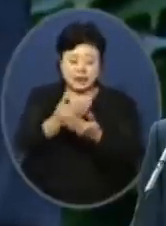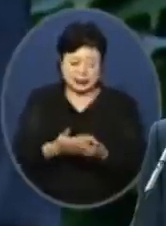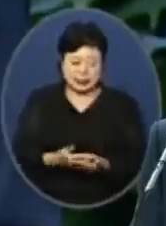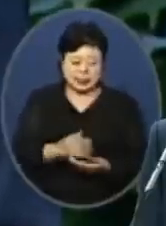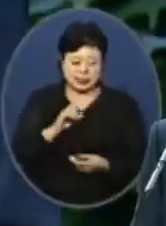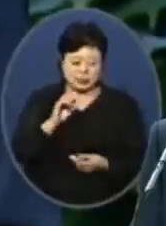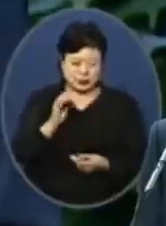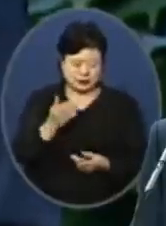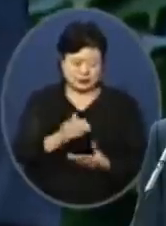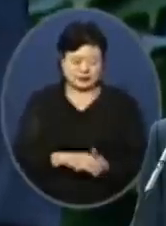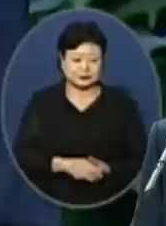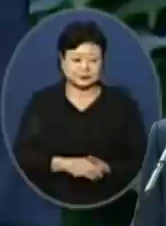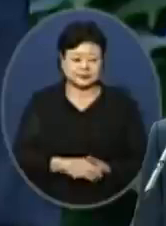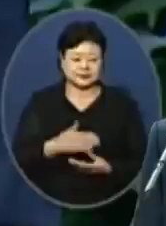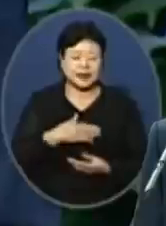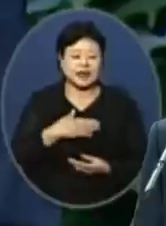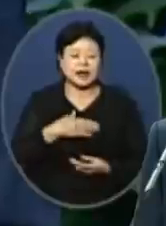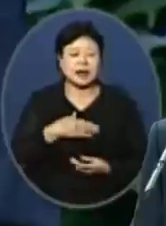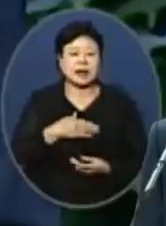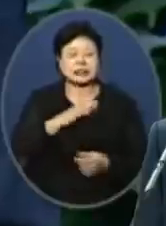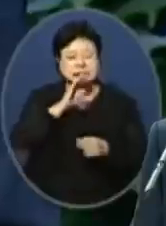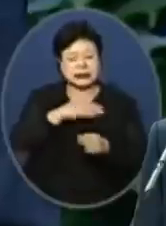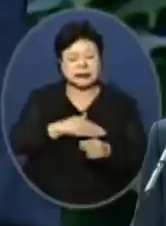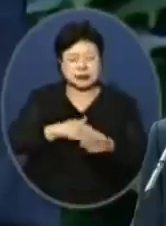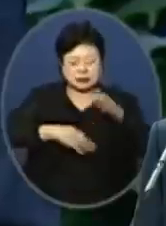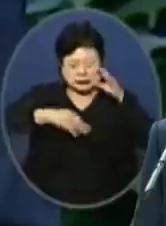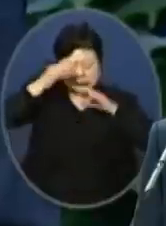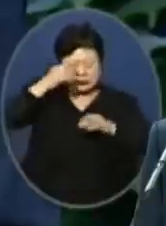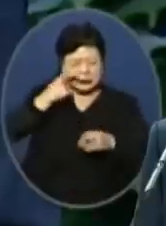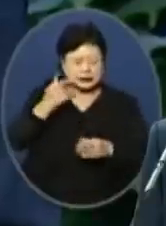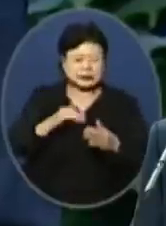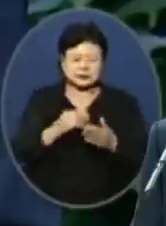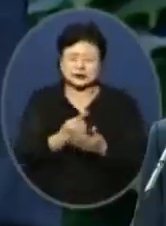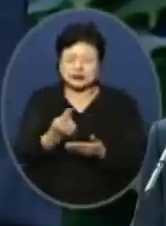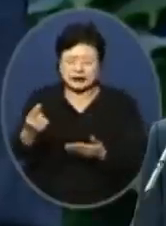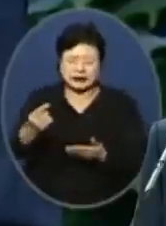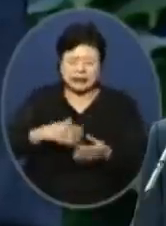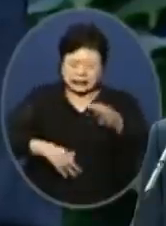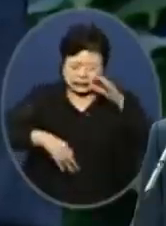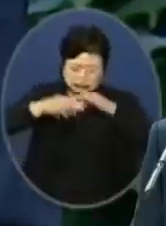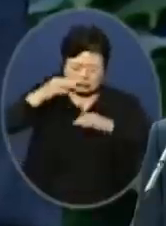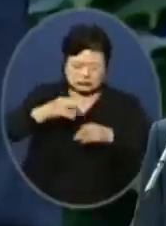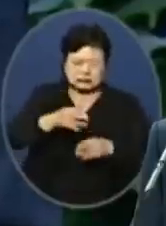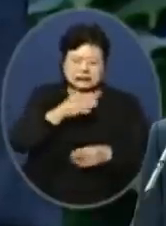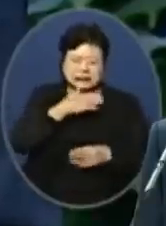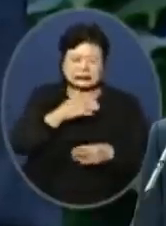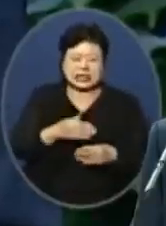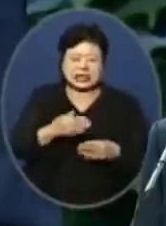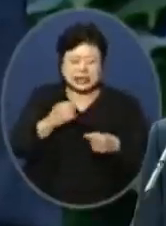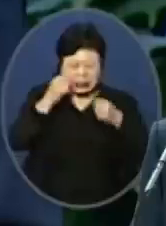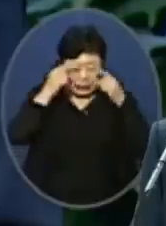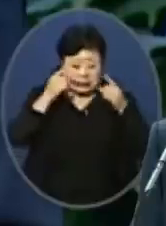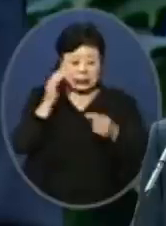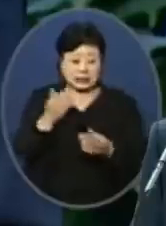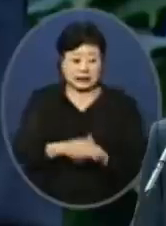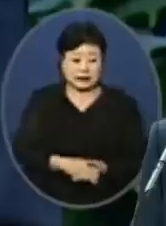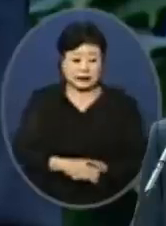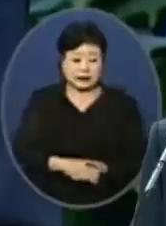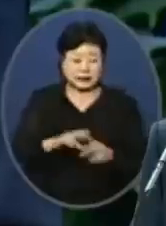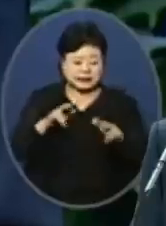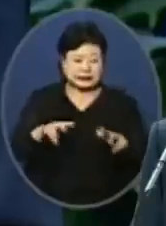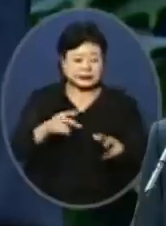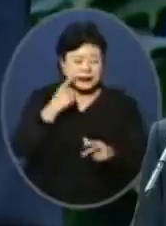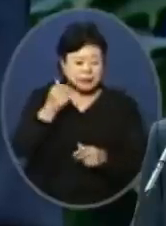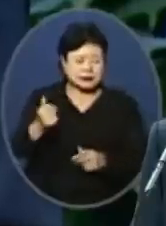사람은 깨어졌습니다. 내가 잘못했다. 아버지 집을 떠나는 것은 잘못했다.